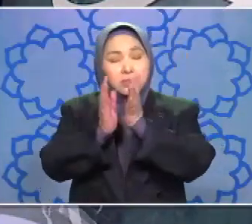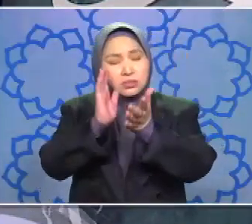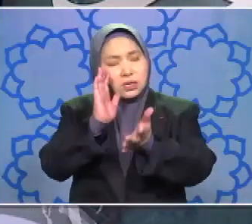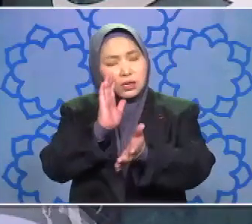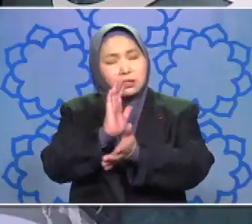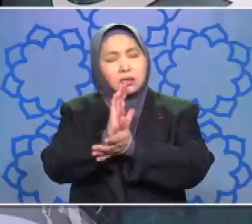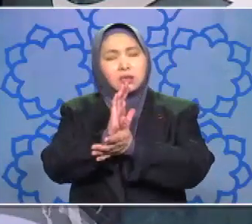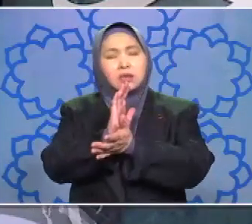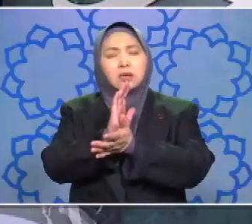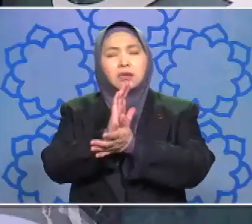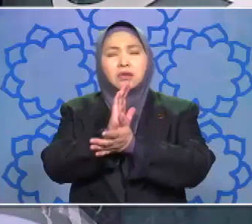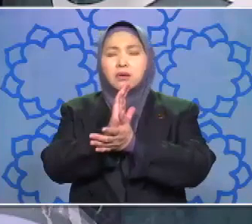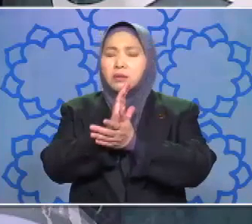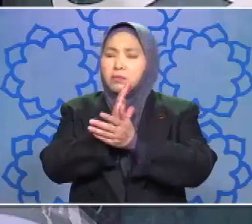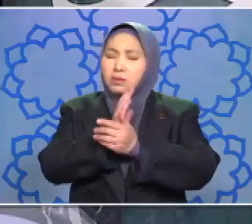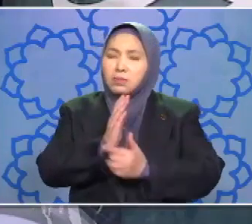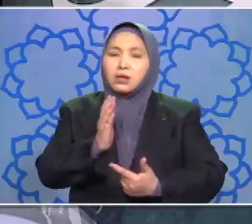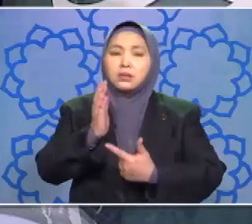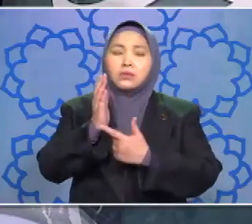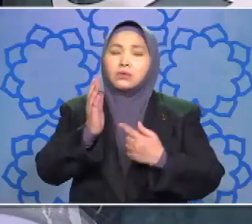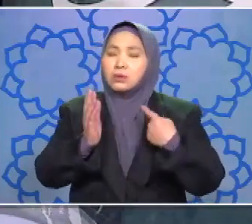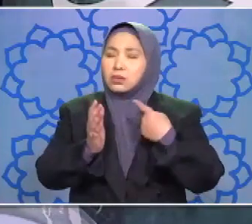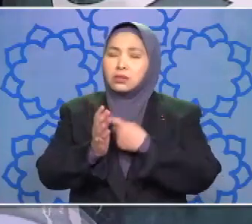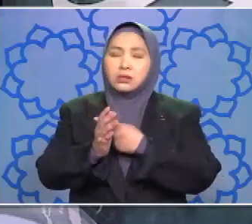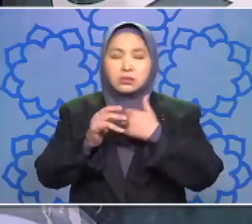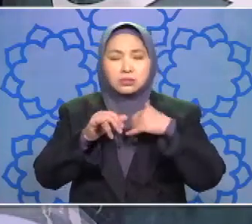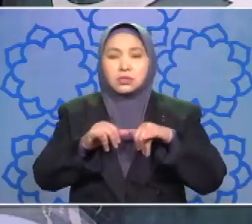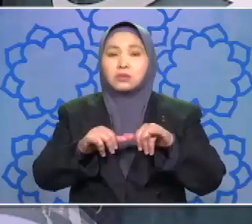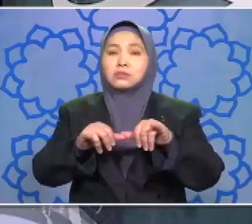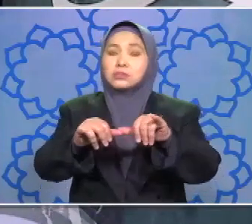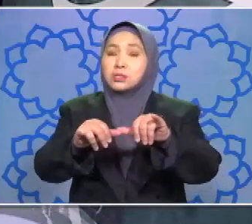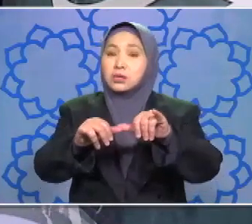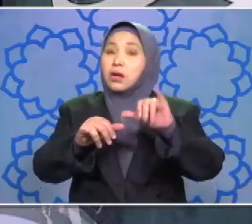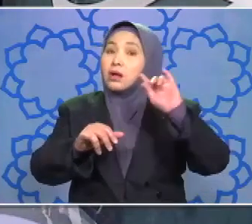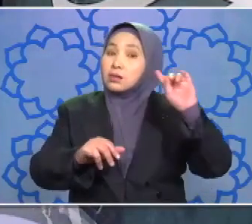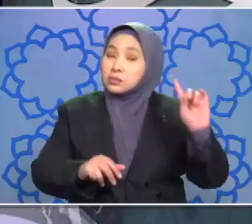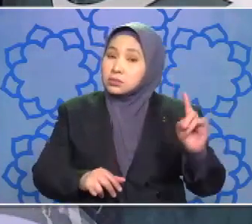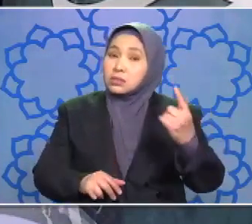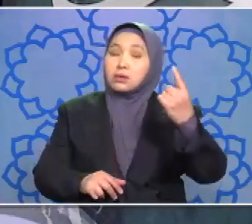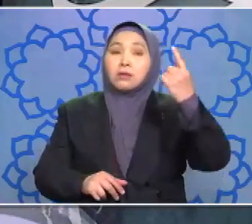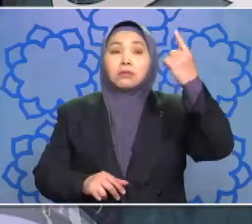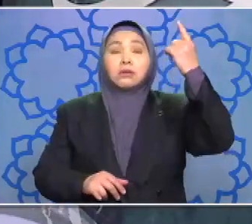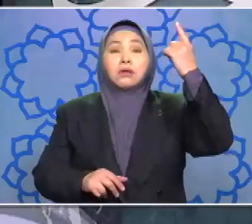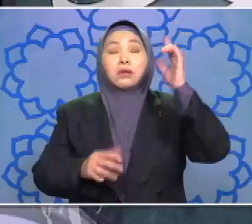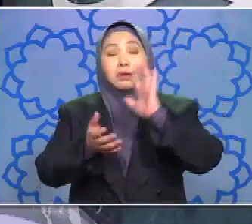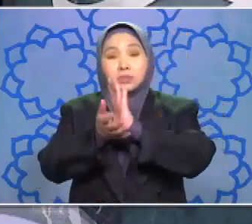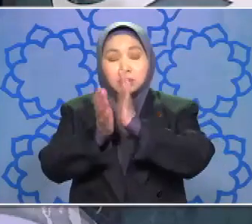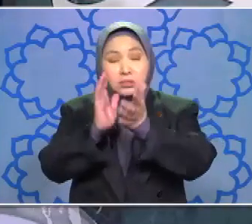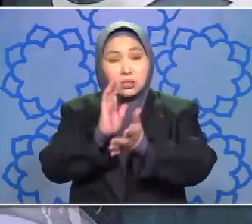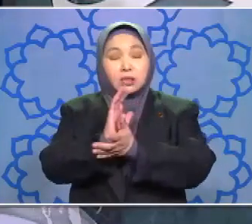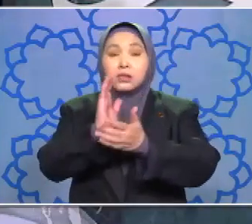فنعم المولى ونعم النصير حسبنا الله